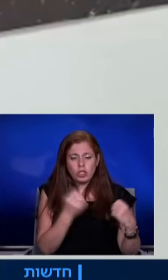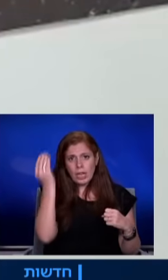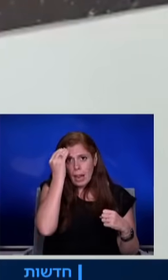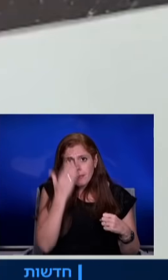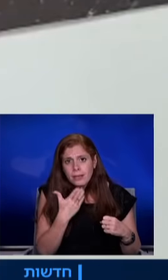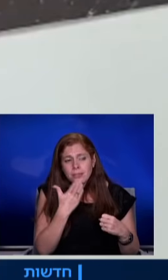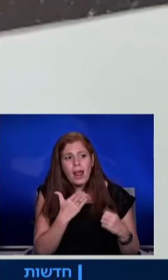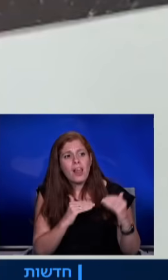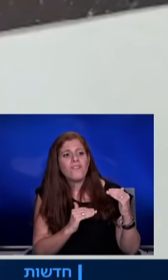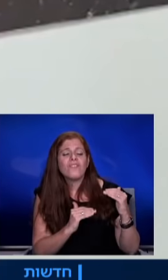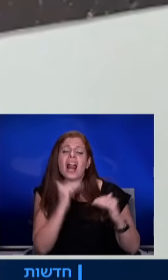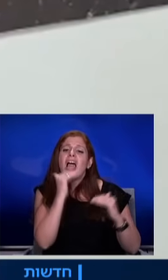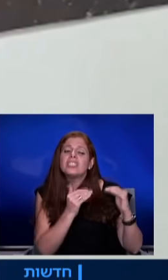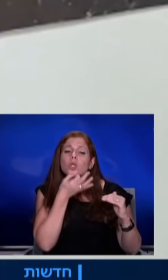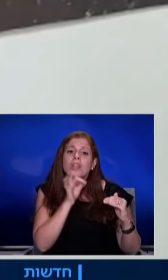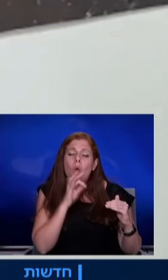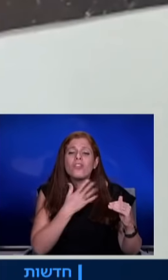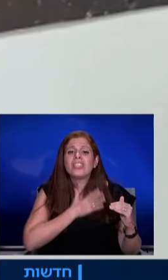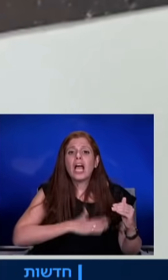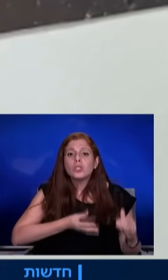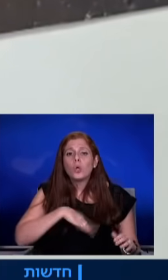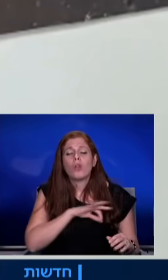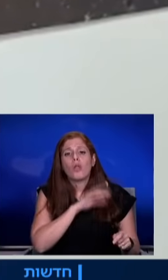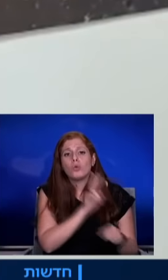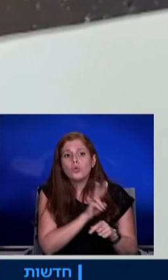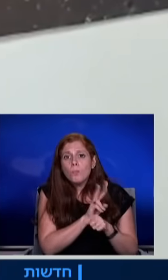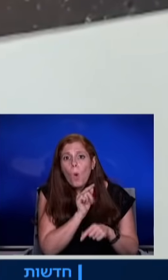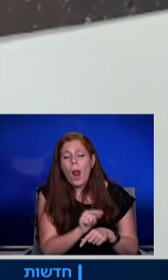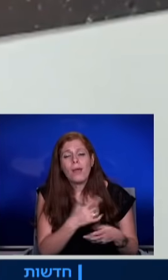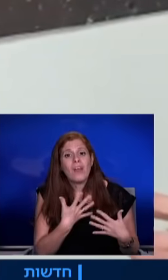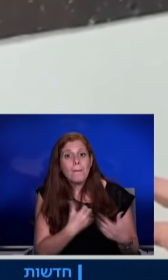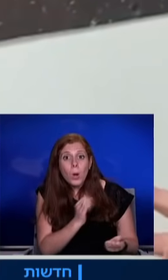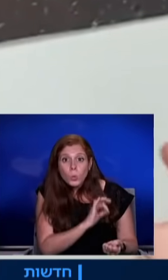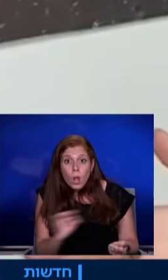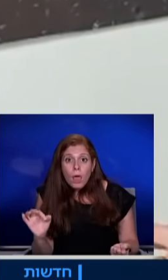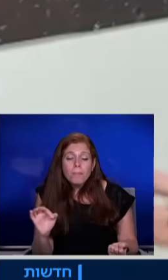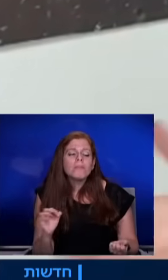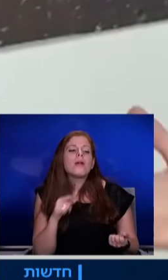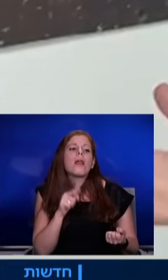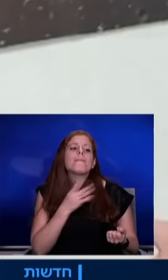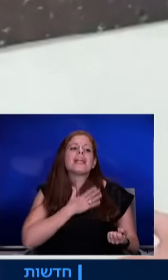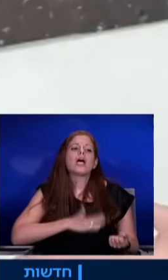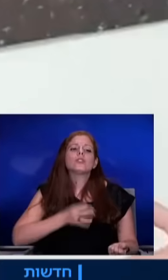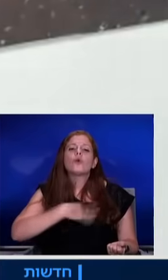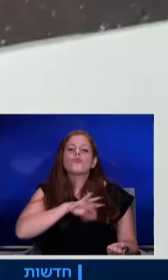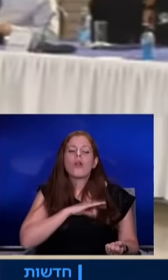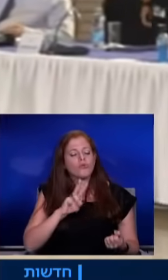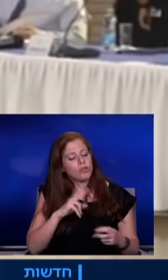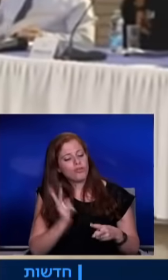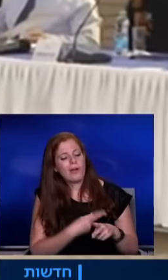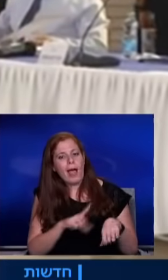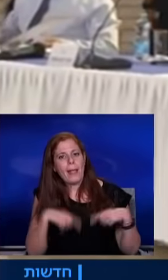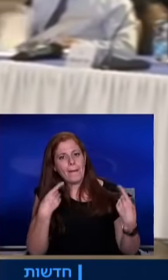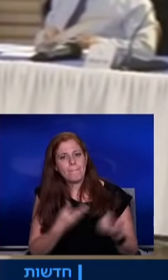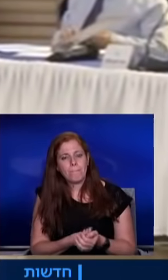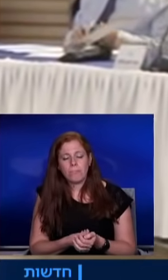ולאזן בצורה טובה יותר בין הרצון שלנו לשמור עליהם ועל בריאותם, לבין הרצון שלנו שתהיה כאן שגרת חיים בריאה.